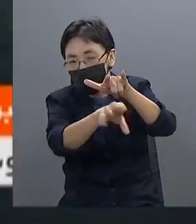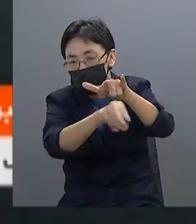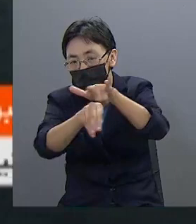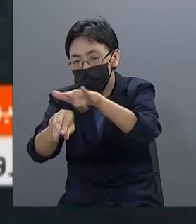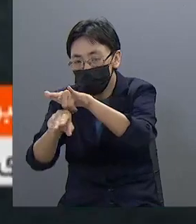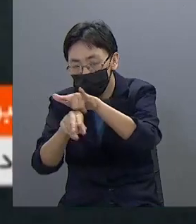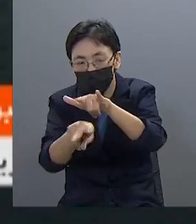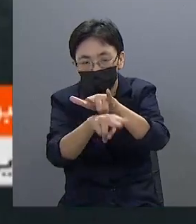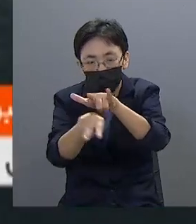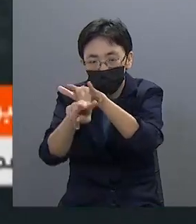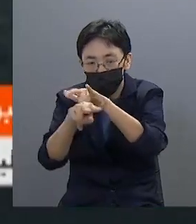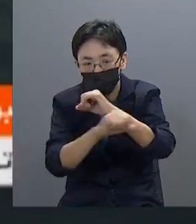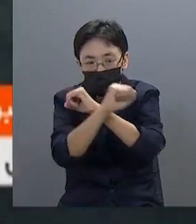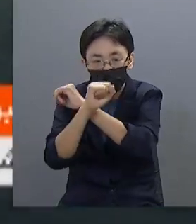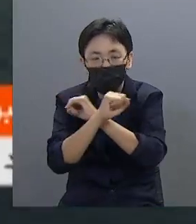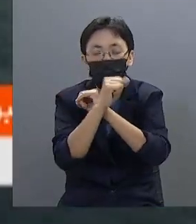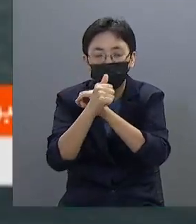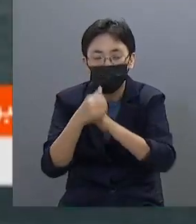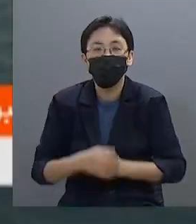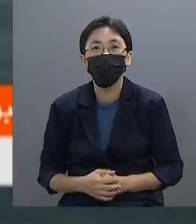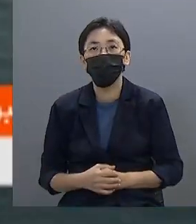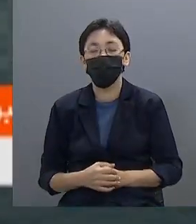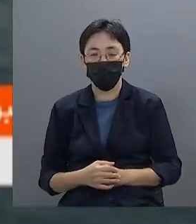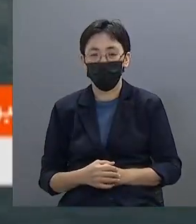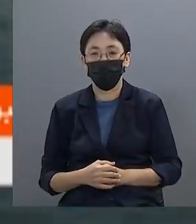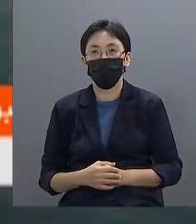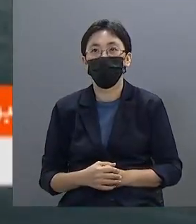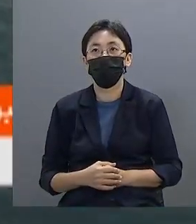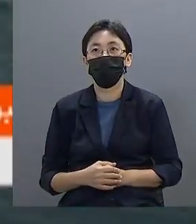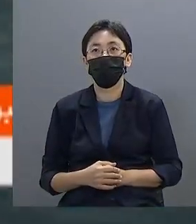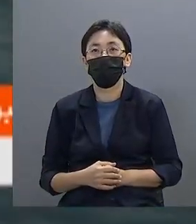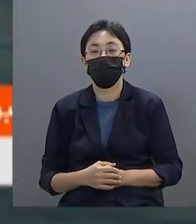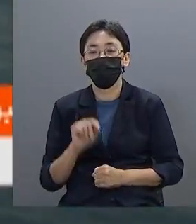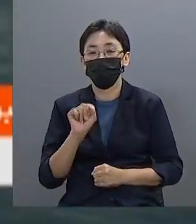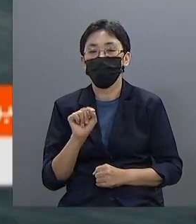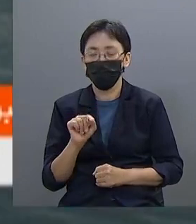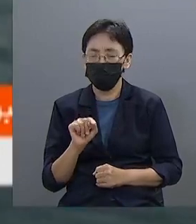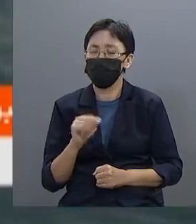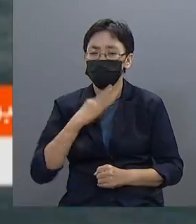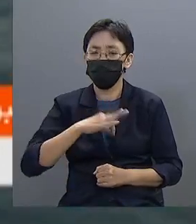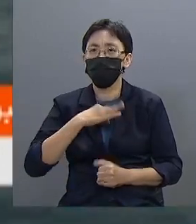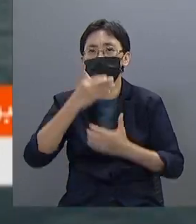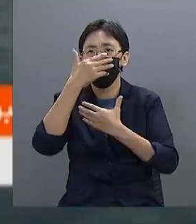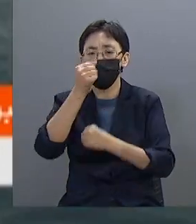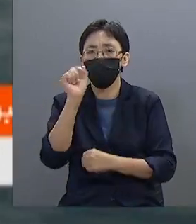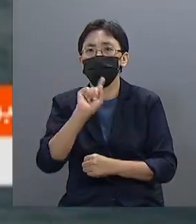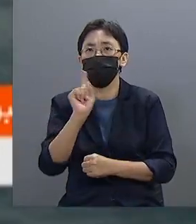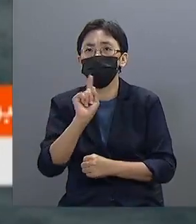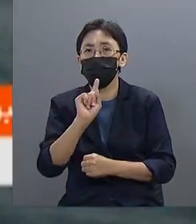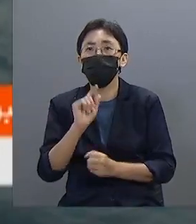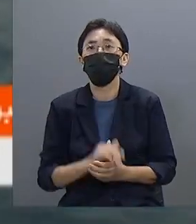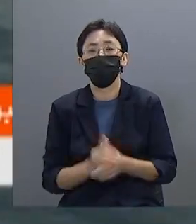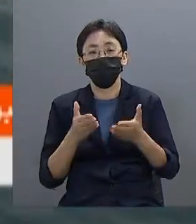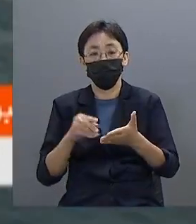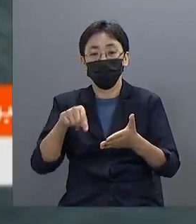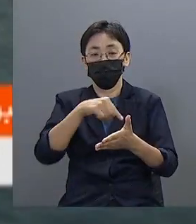สากลด้วยขณะที่ช่วงเวลาของการโชว์เขี้ยวเล็บชิ้นใหม่นี้น่าสนใจมากทีเดียวนะคะคุณผู้ชมเพราะว่าเกิดขึ้นในช่วงที่ผู้น